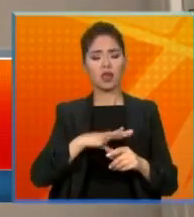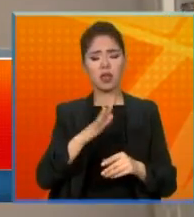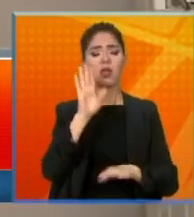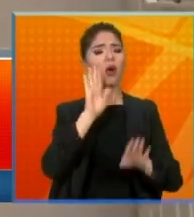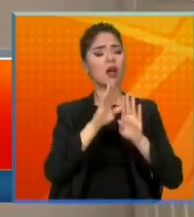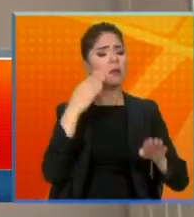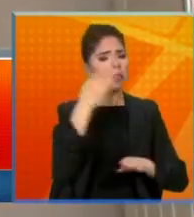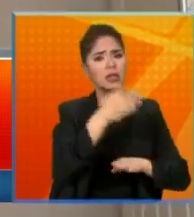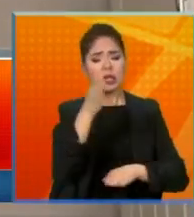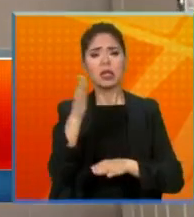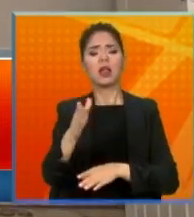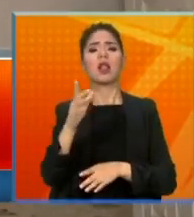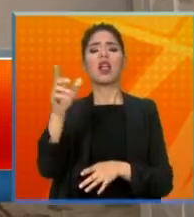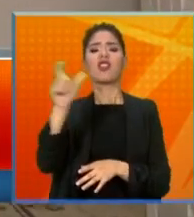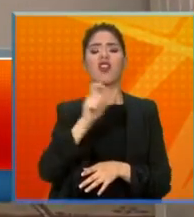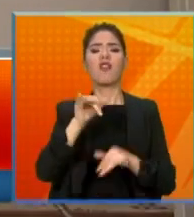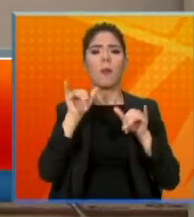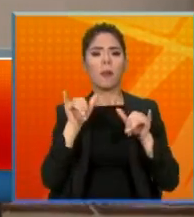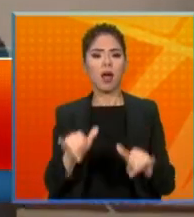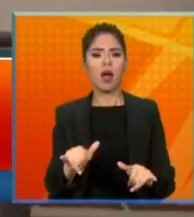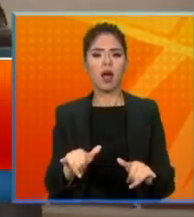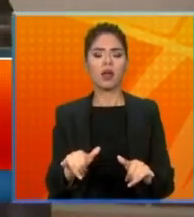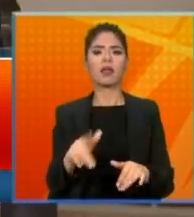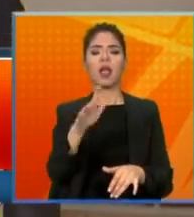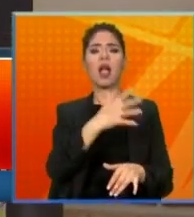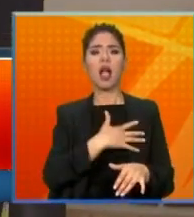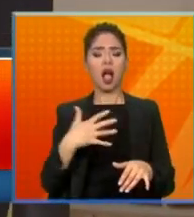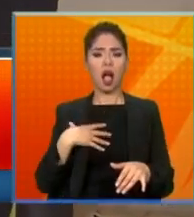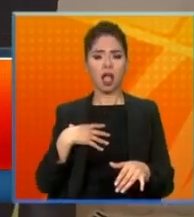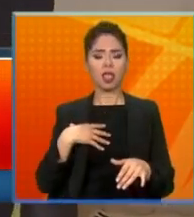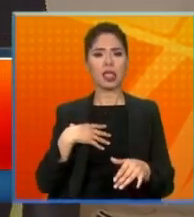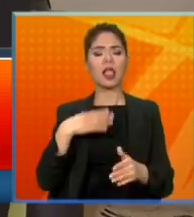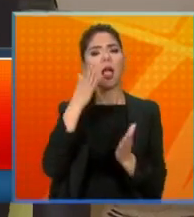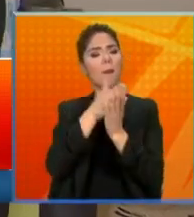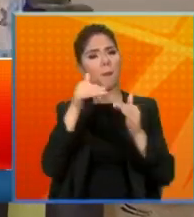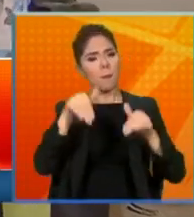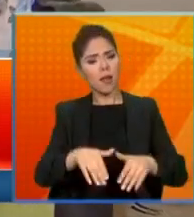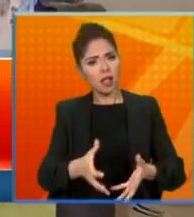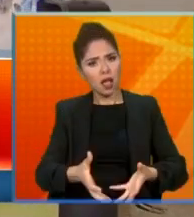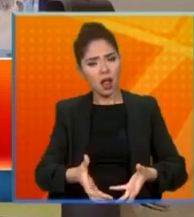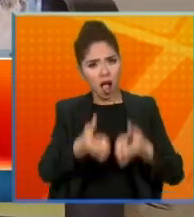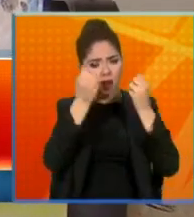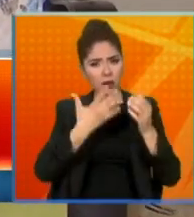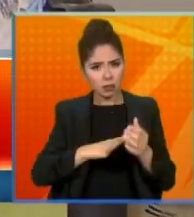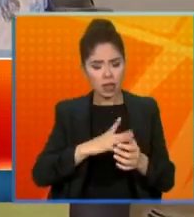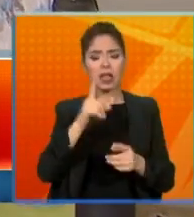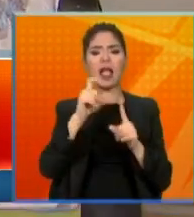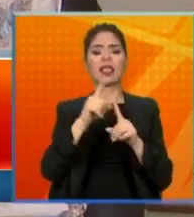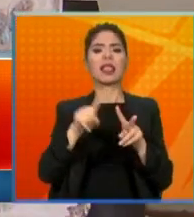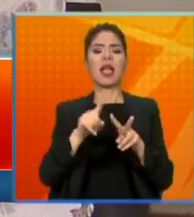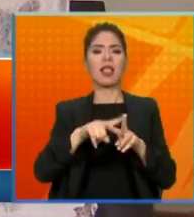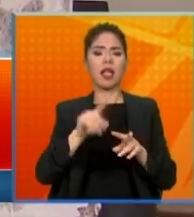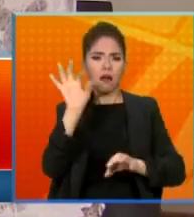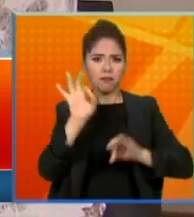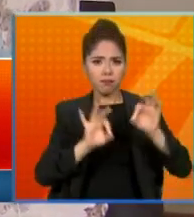ancak yıllarca hep aynı cevabı aldı. En son annesinin mezarının açılmasına karar verildi. DNA eşleştirmesi